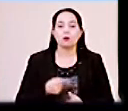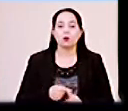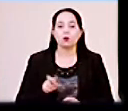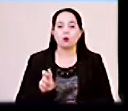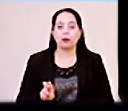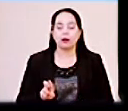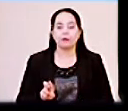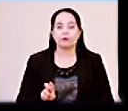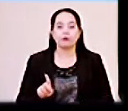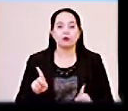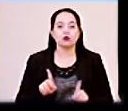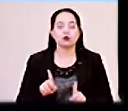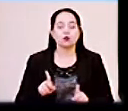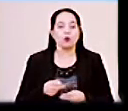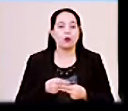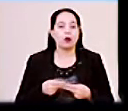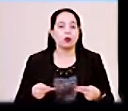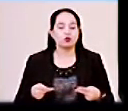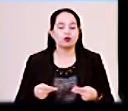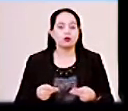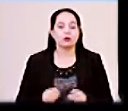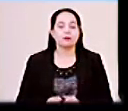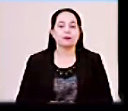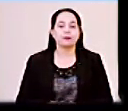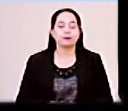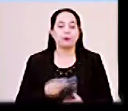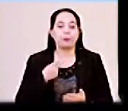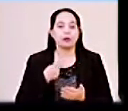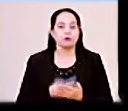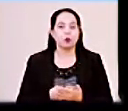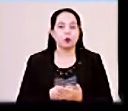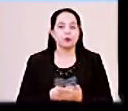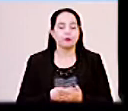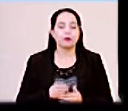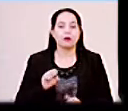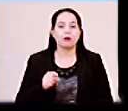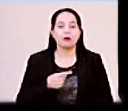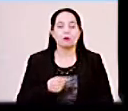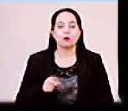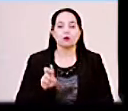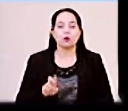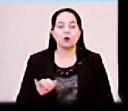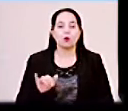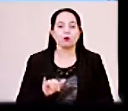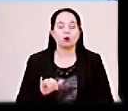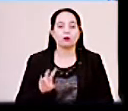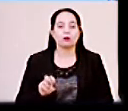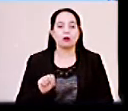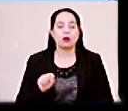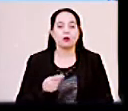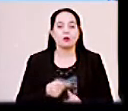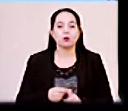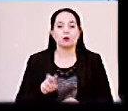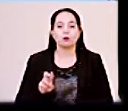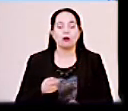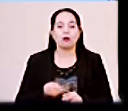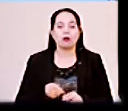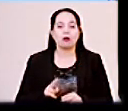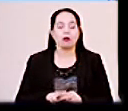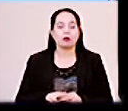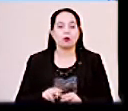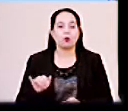b? Что же получится? Посмотрим. А минус b, умноженное на а плюс b,